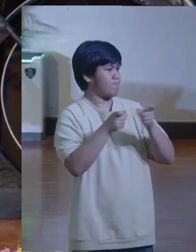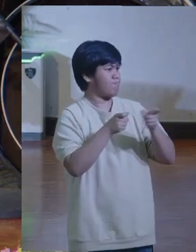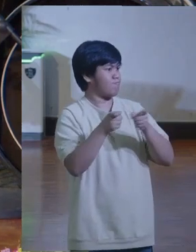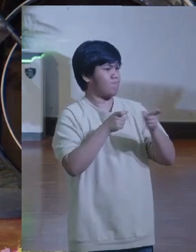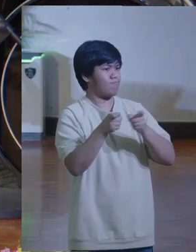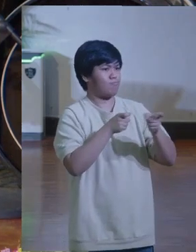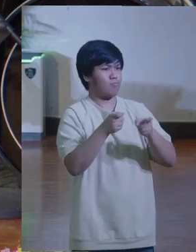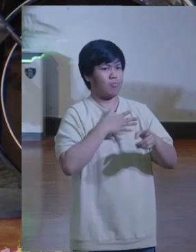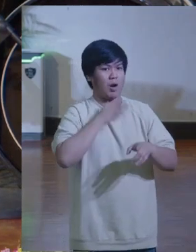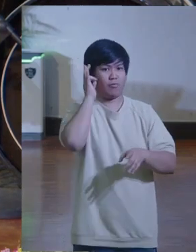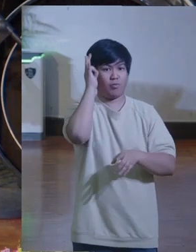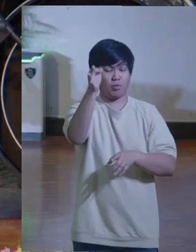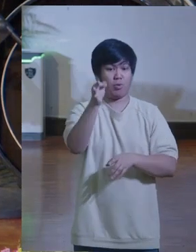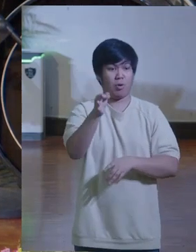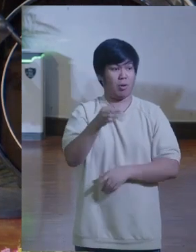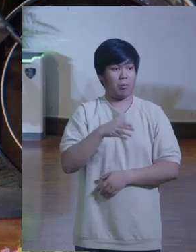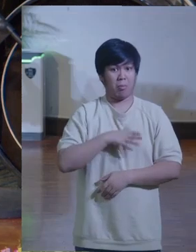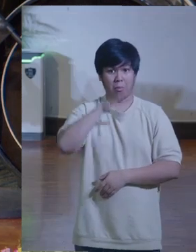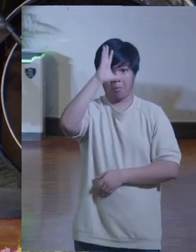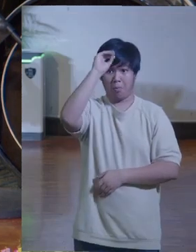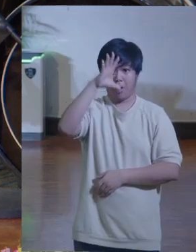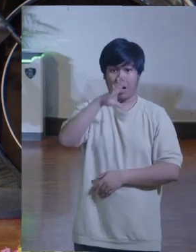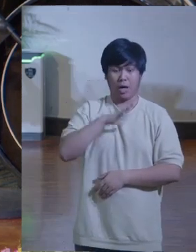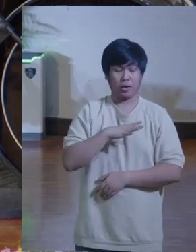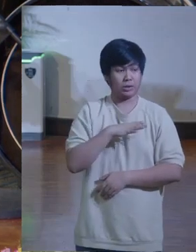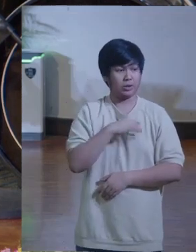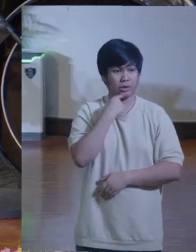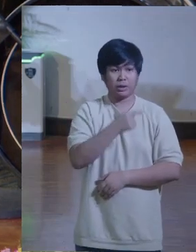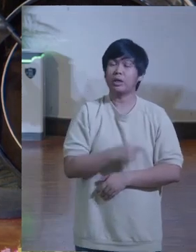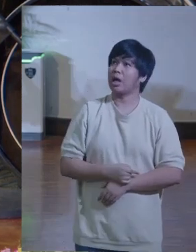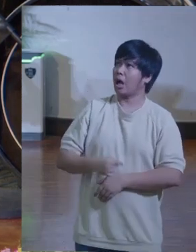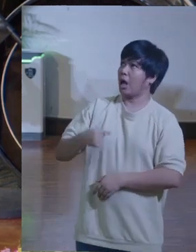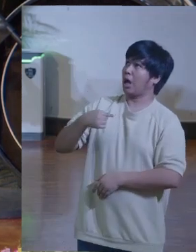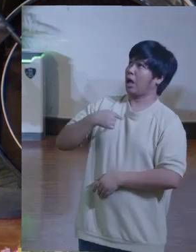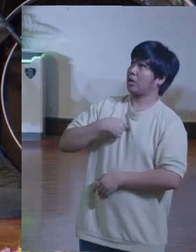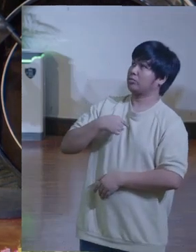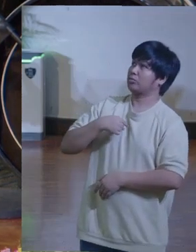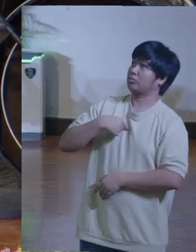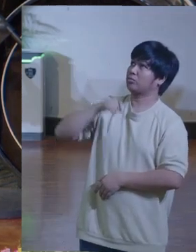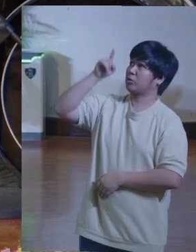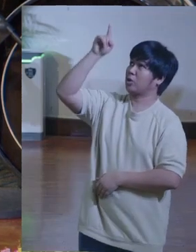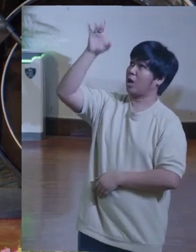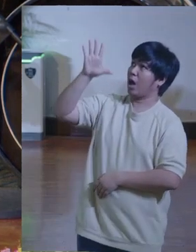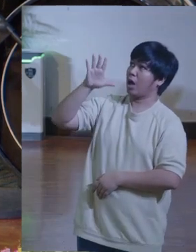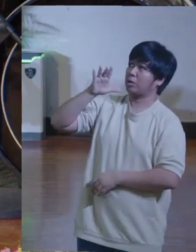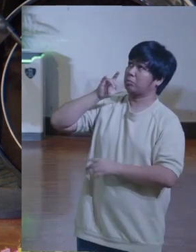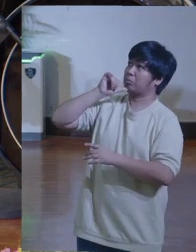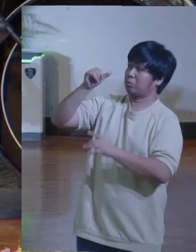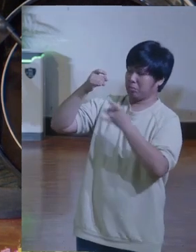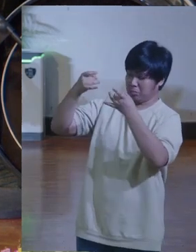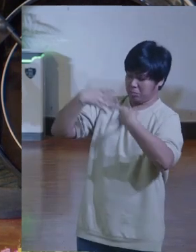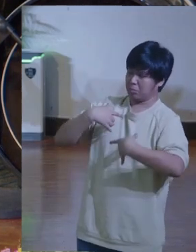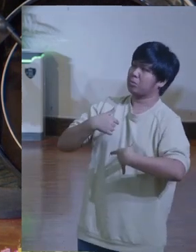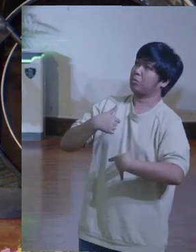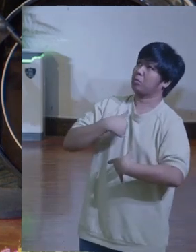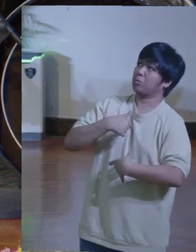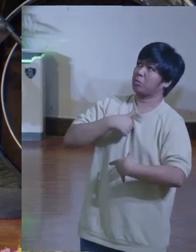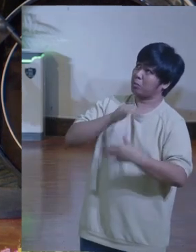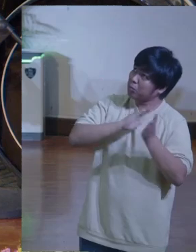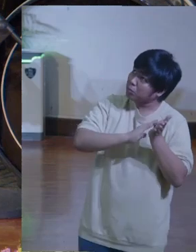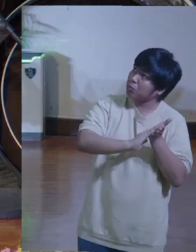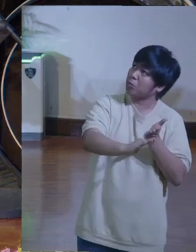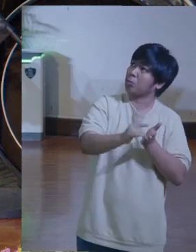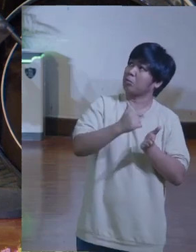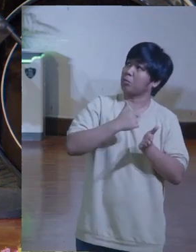ng natural na tao ay, behold, God will not reject a blameless man. Actually, yung